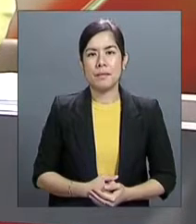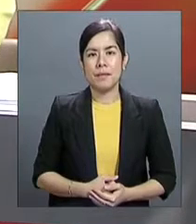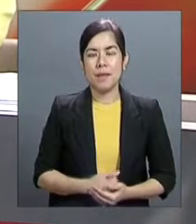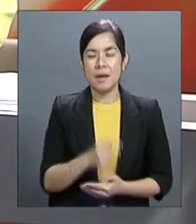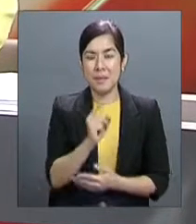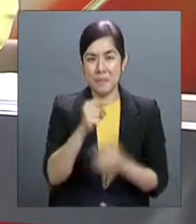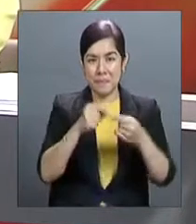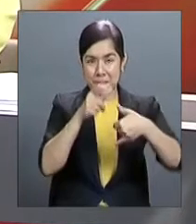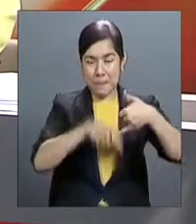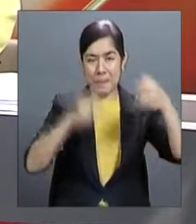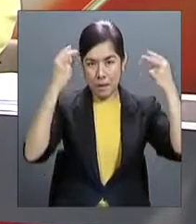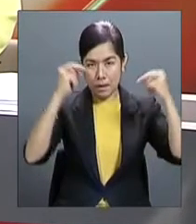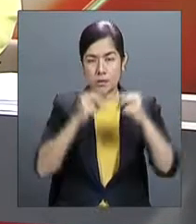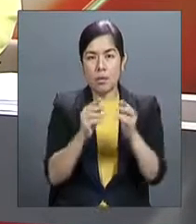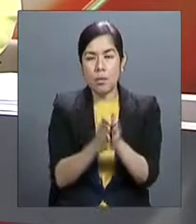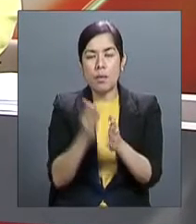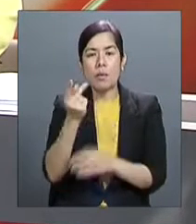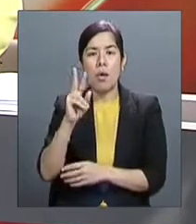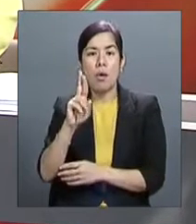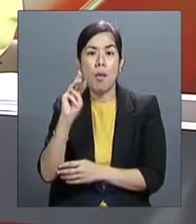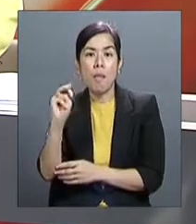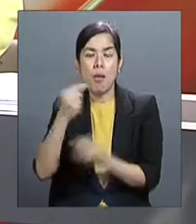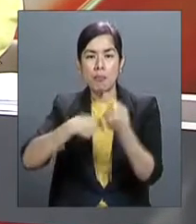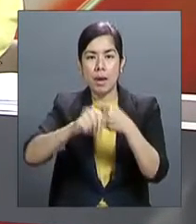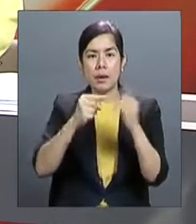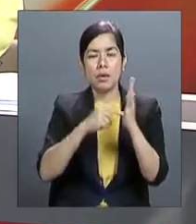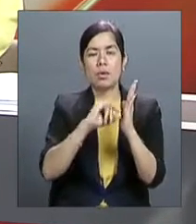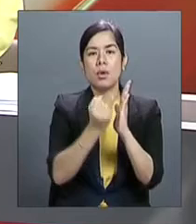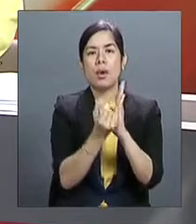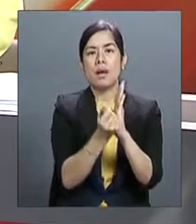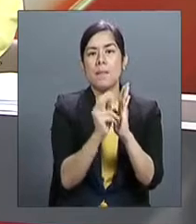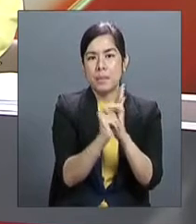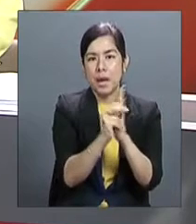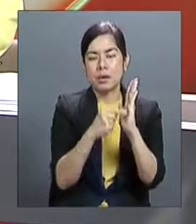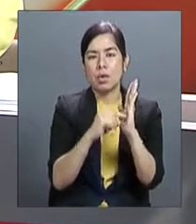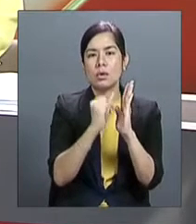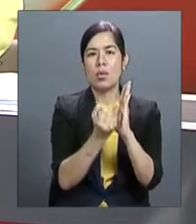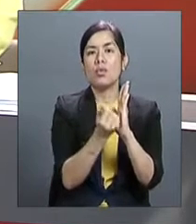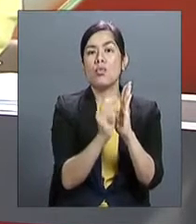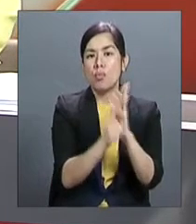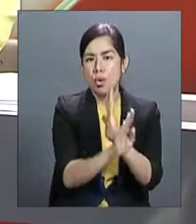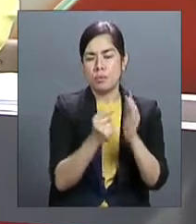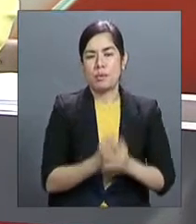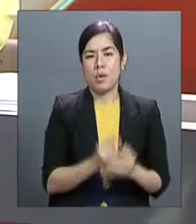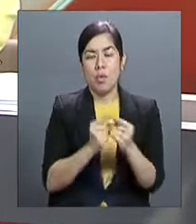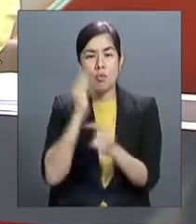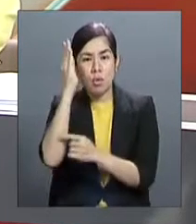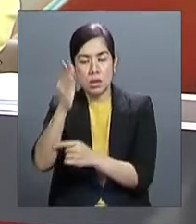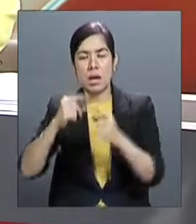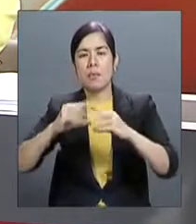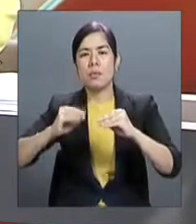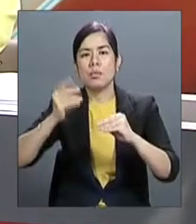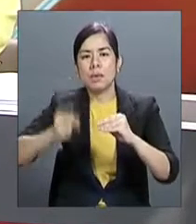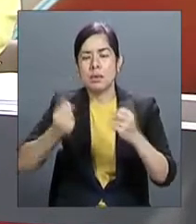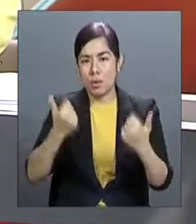การที่นายกรัฐมนตรีและคณะลงพื้นที่จังหวัดอำนาจเจริญและจังหวัดอุบลราชธานีก่อนการประชุมครม.สัญจรในวันพรุ่งนี้นั้นก็ถือว่าเป็น